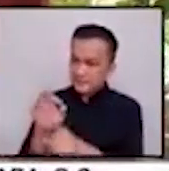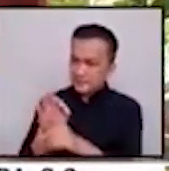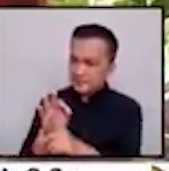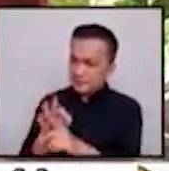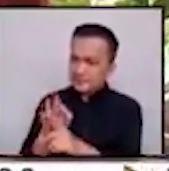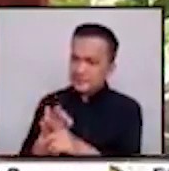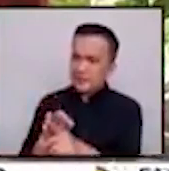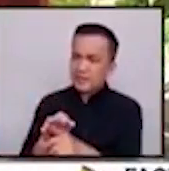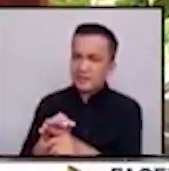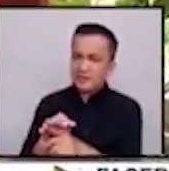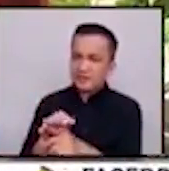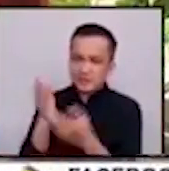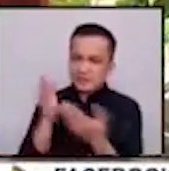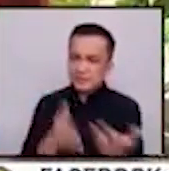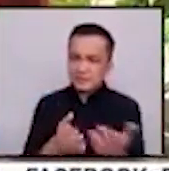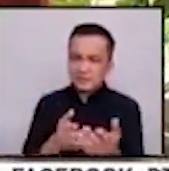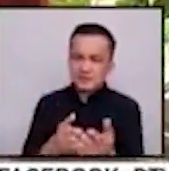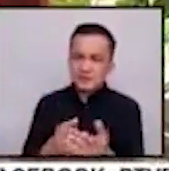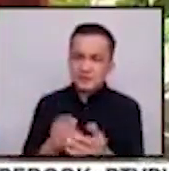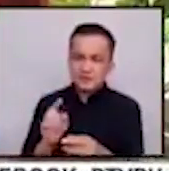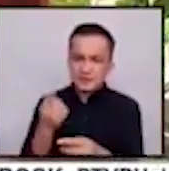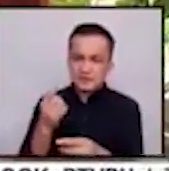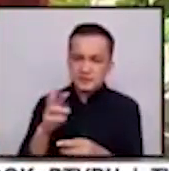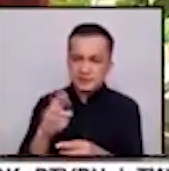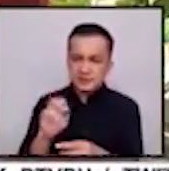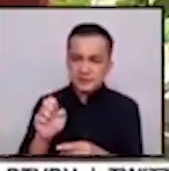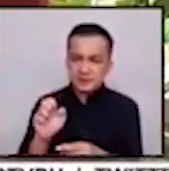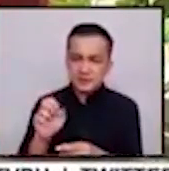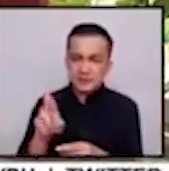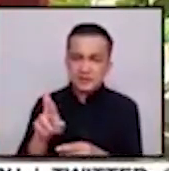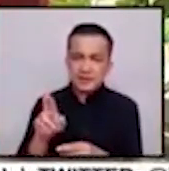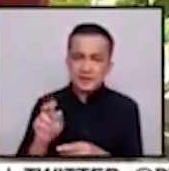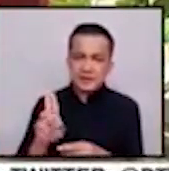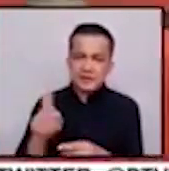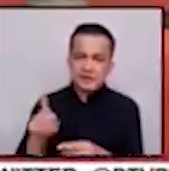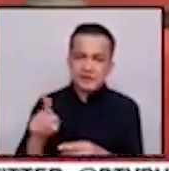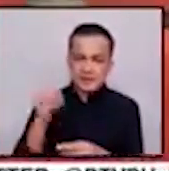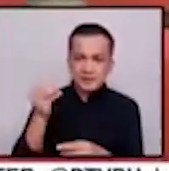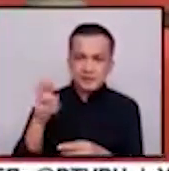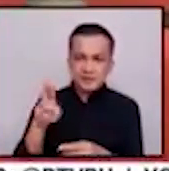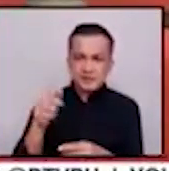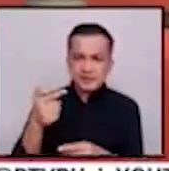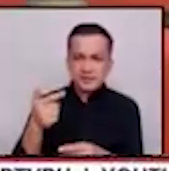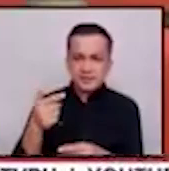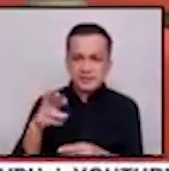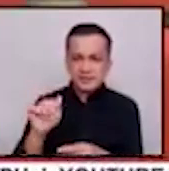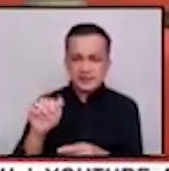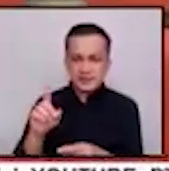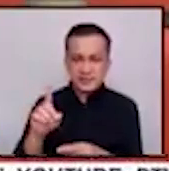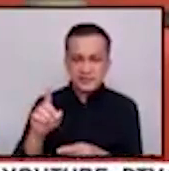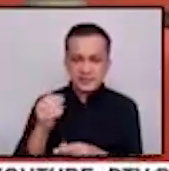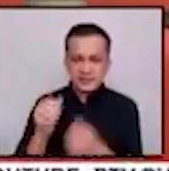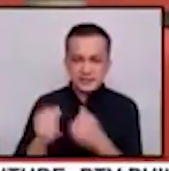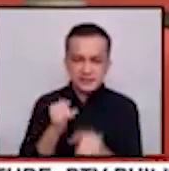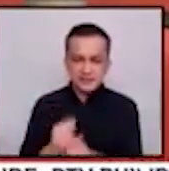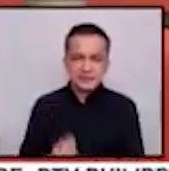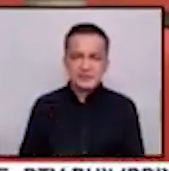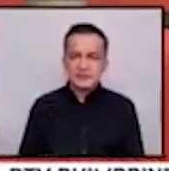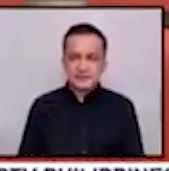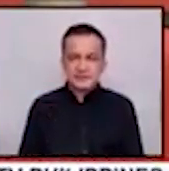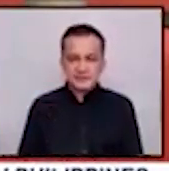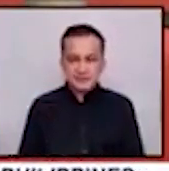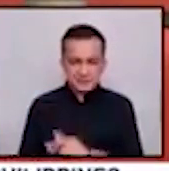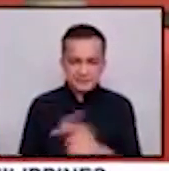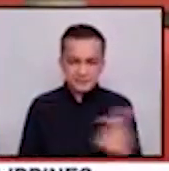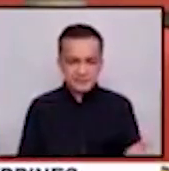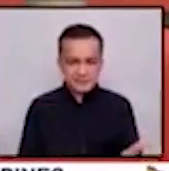naiuwi mo, yung first runner-up sa Mr. Grand International? Siyempre, I'm so happy na nabalik ko yung honor in